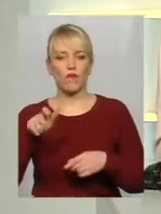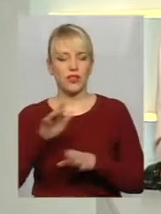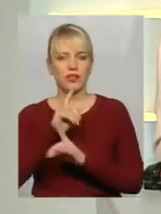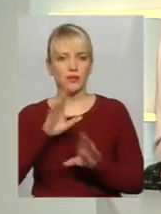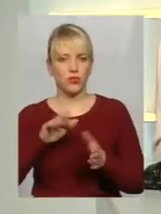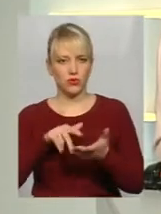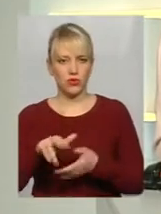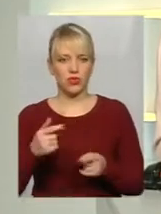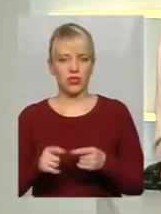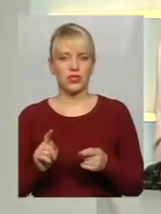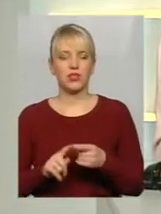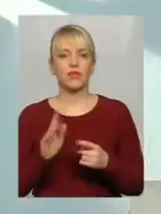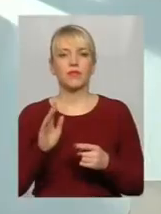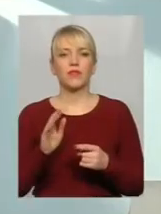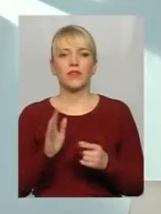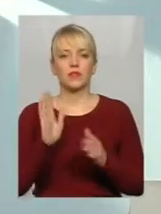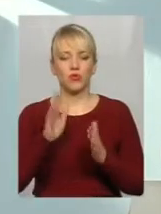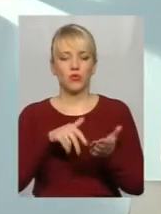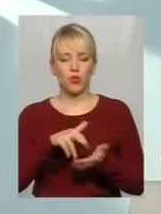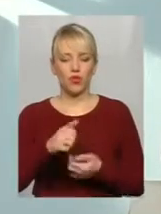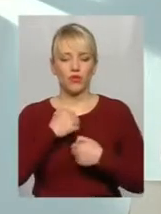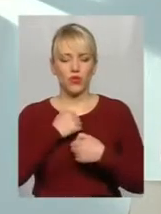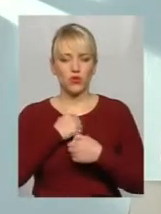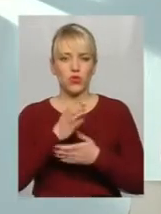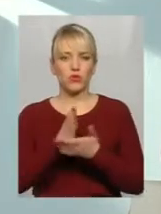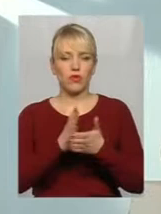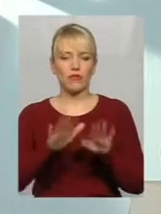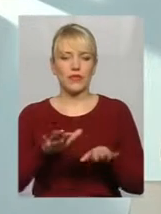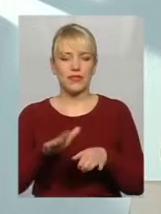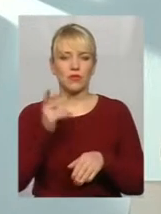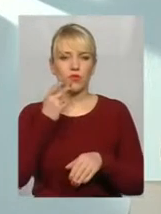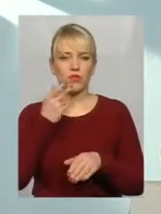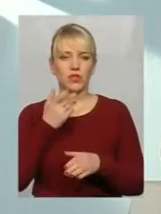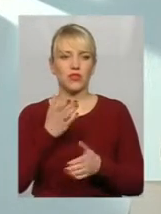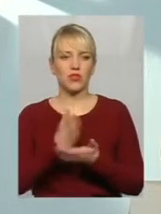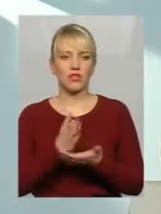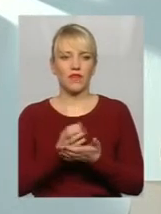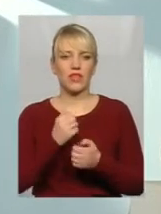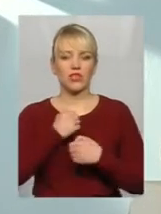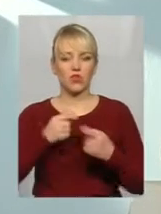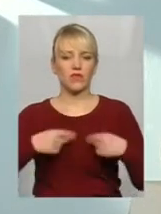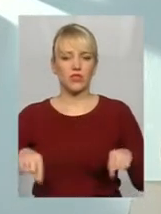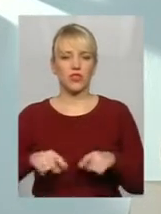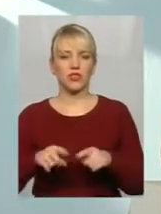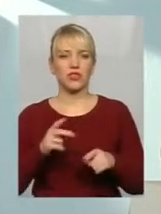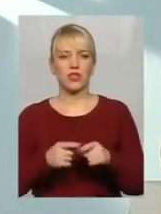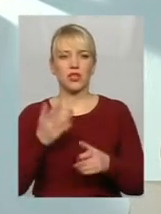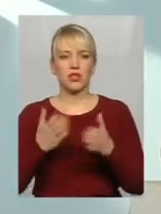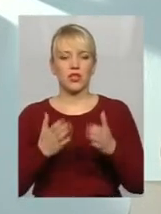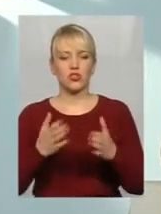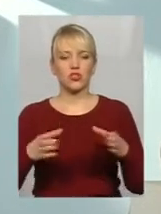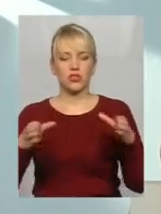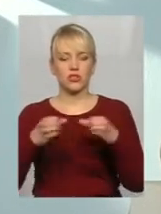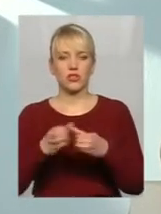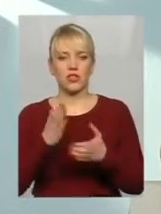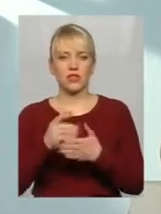проходити військову службу в місцях постійної дислокації військових частин. Тобто, якщо частина дислокована, скажімо, в